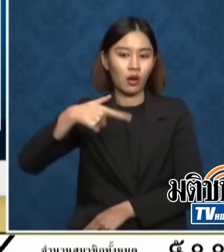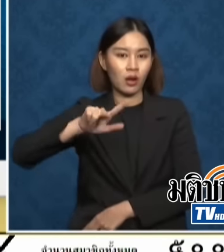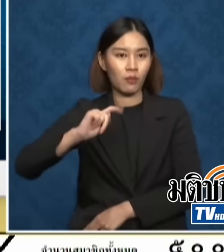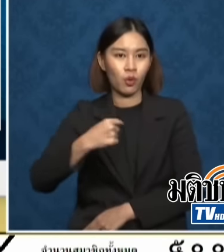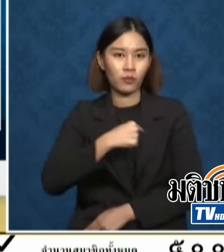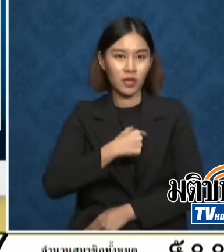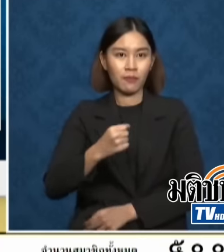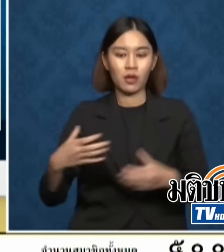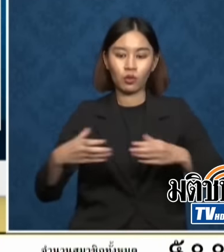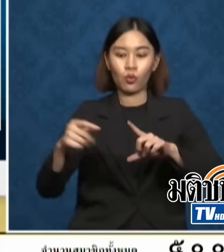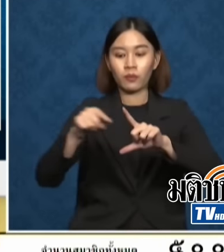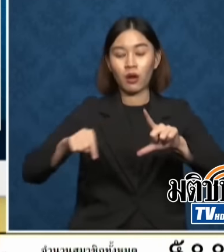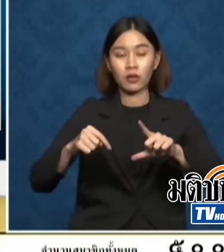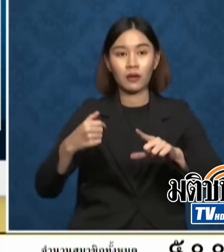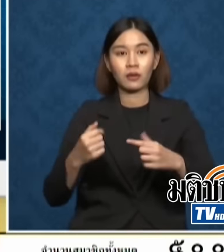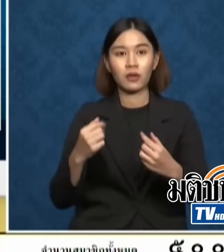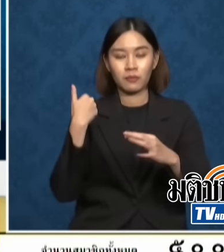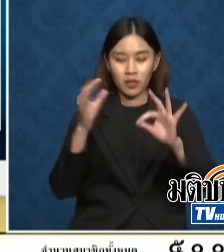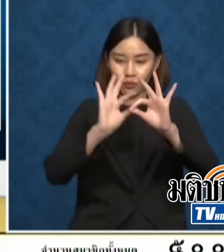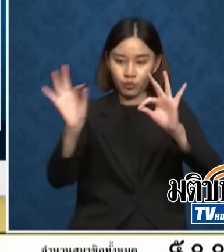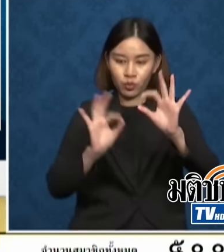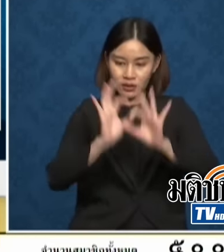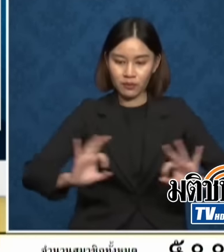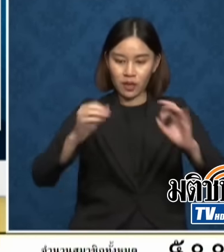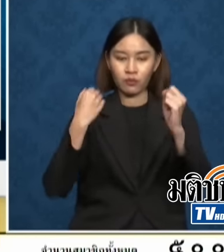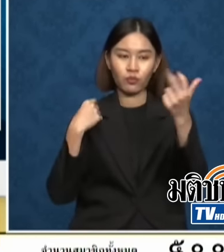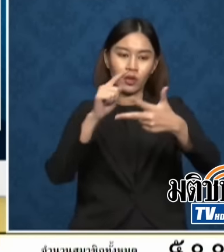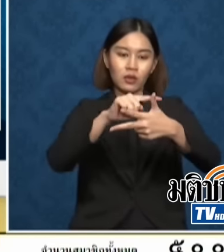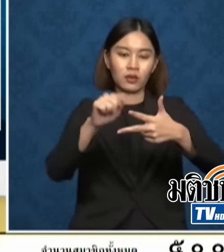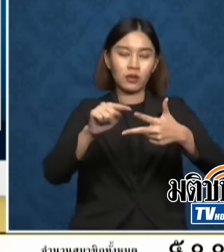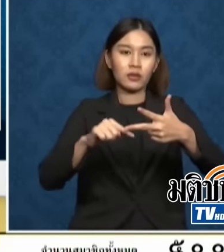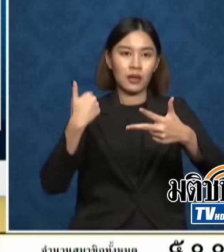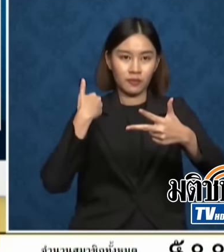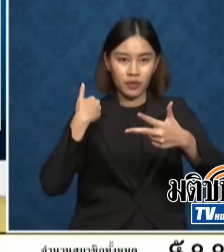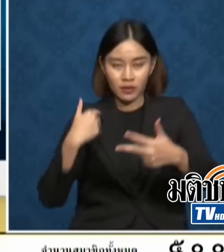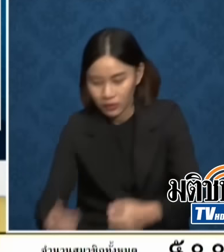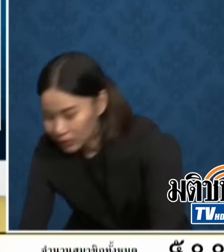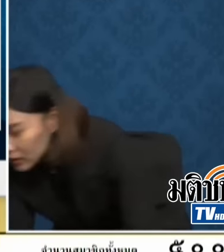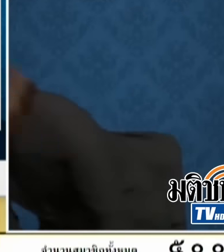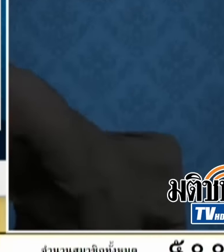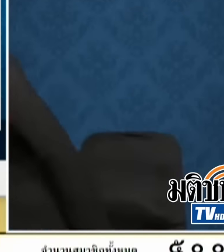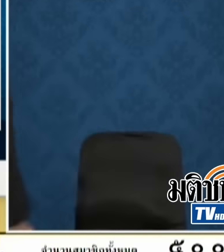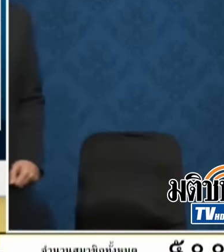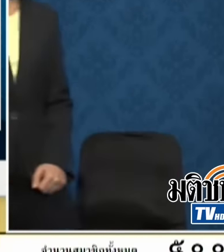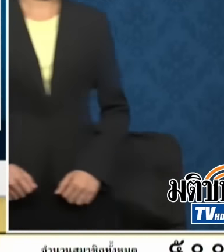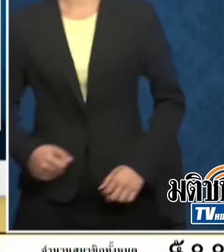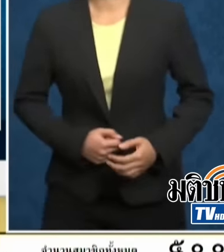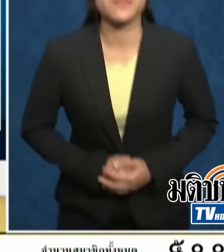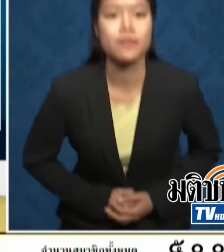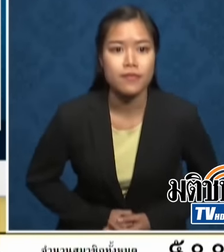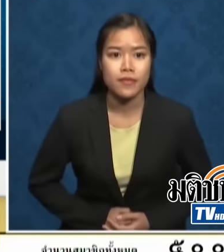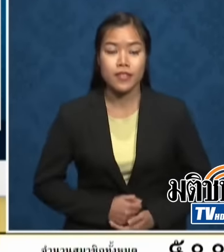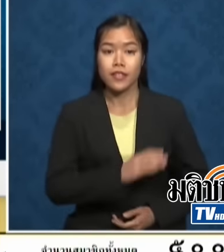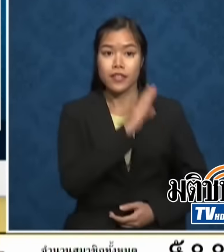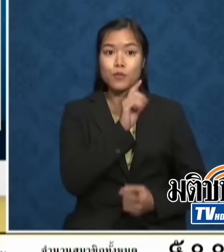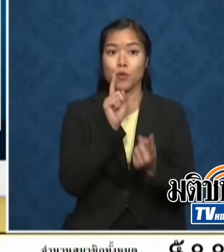างของพรรคก้าวไกลมีส่วนประกอบสำคัญทั้ง3อันนี้อยู่ในร่างของพรรคก้าวไกลและถ้าจะให้เป็นรูปธรรมพี่น้องชาว